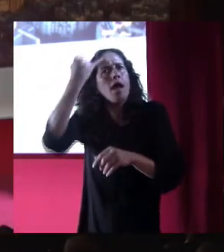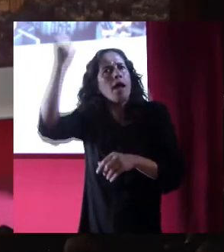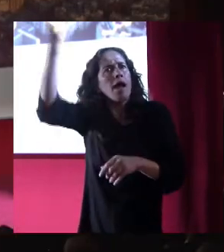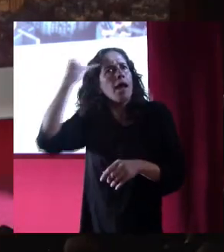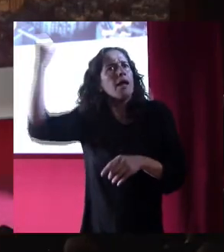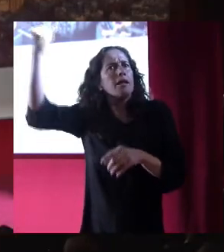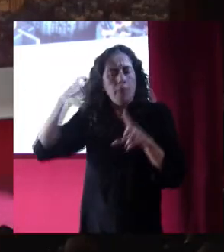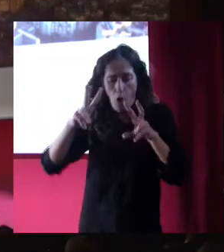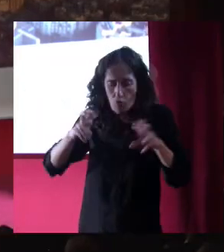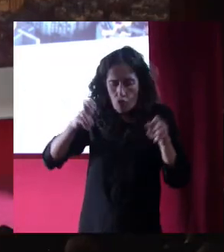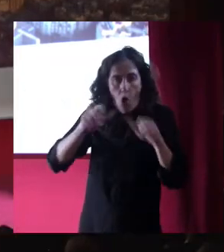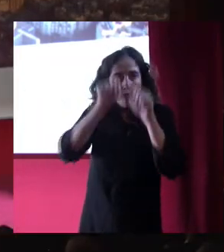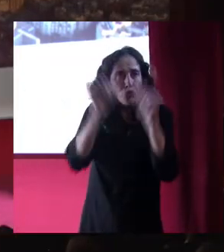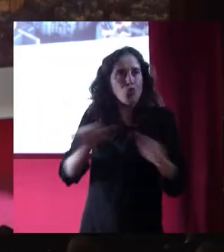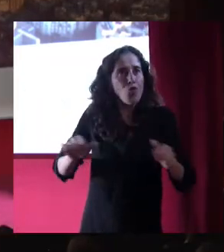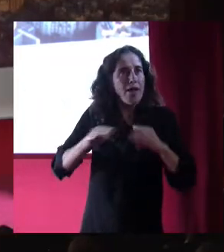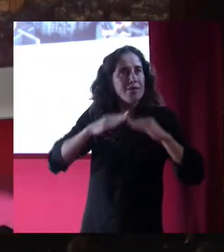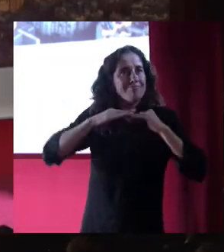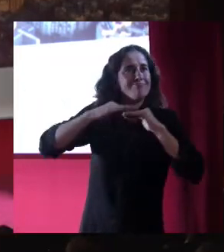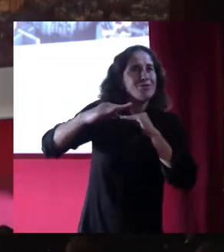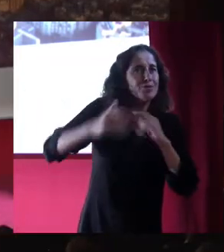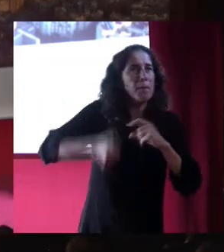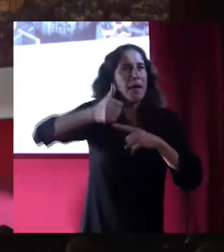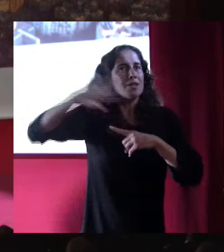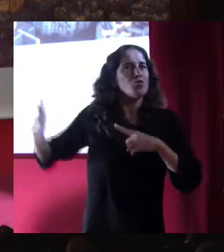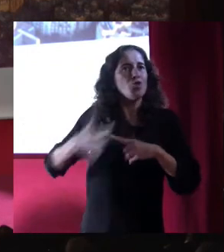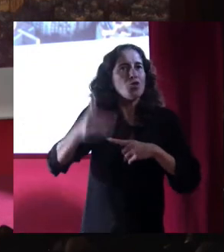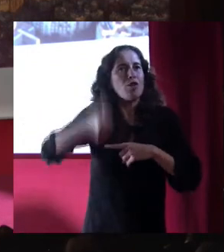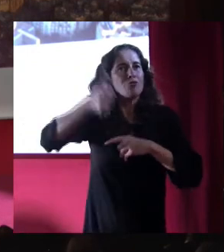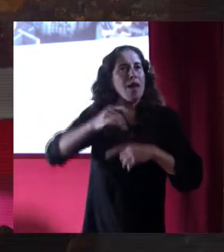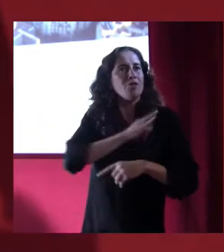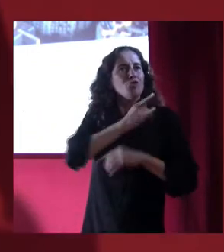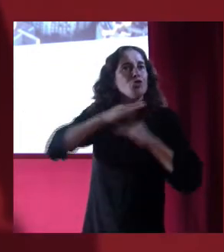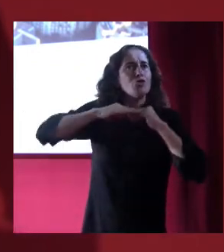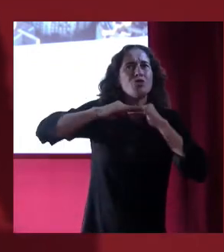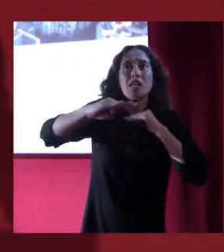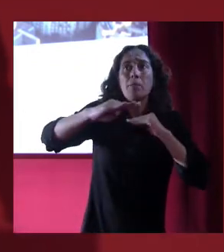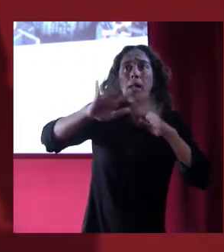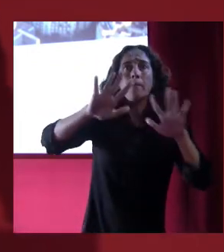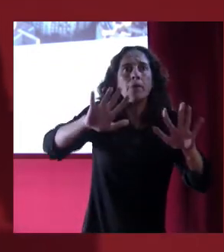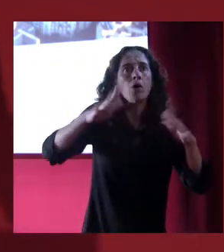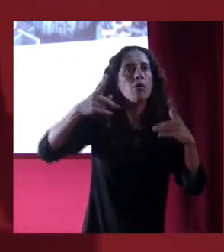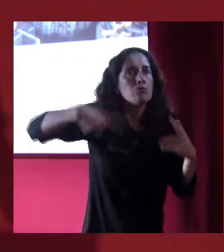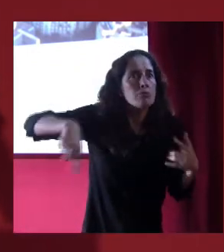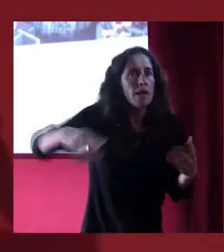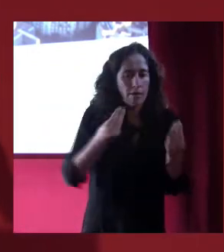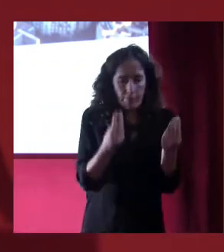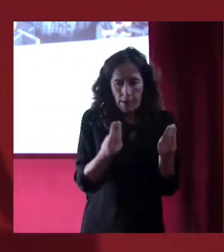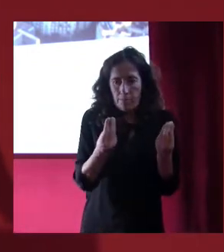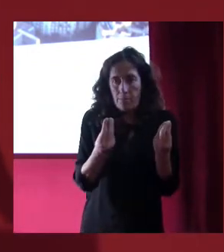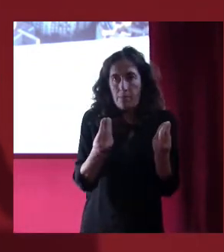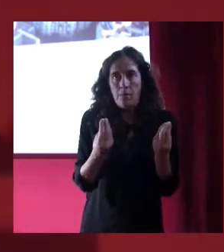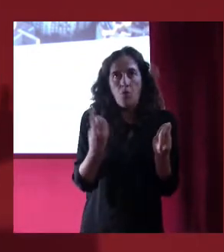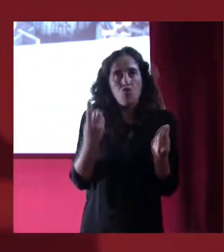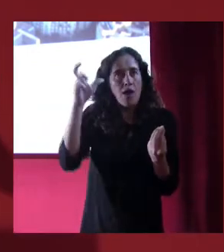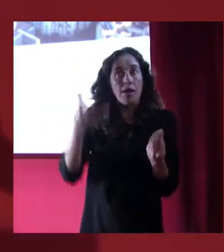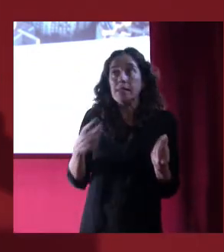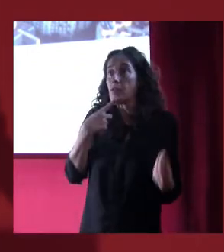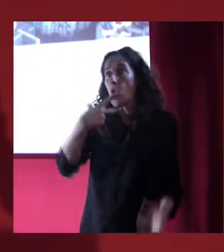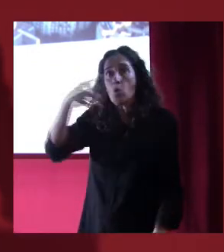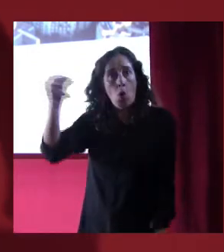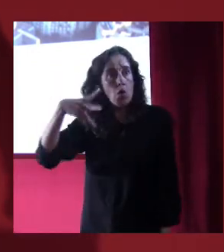més productius i més sostenibles. Però això no ho podem fer, és impossible amb l'alcaldessa del no. I